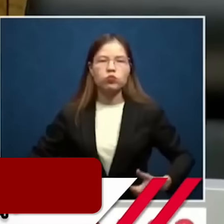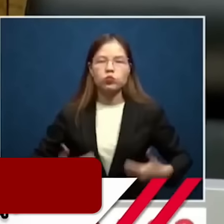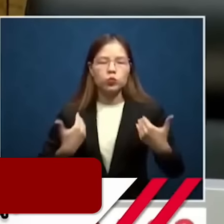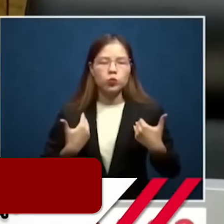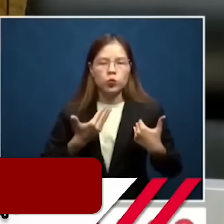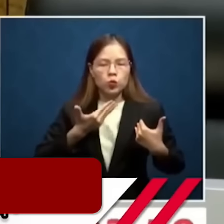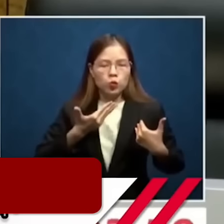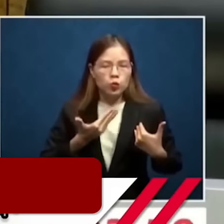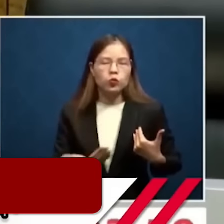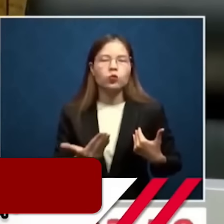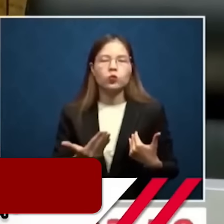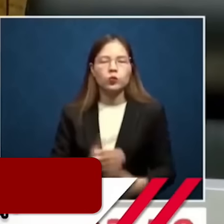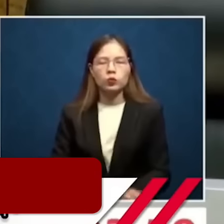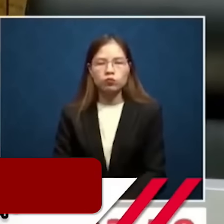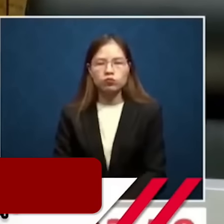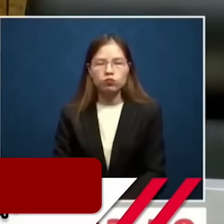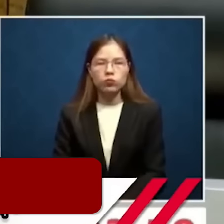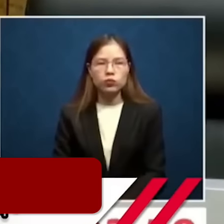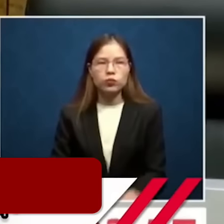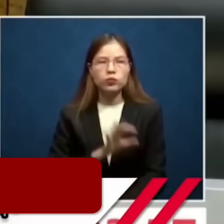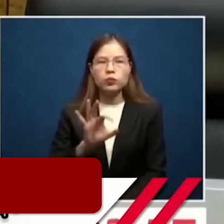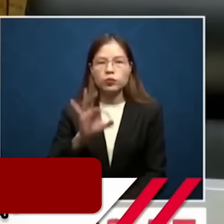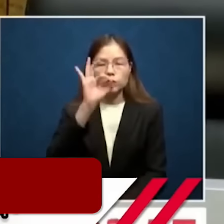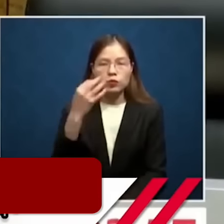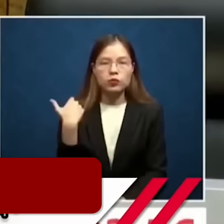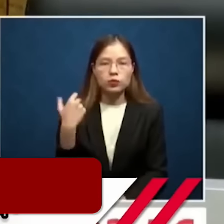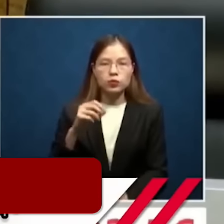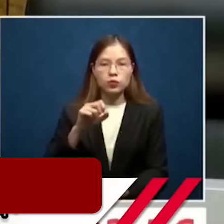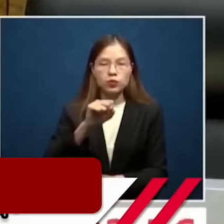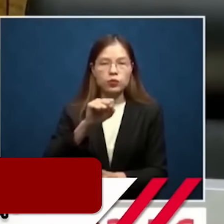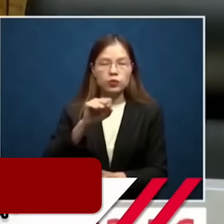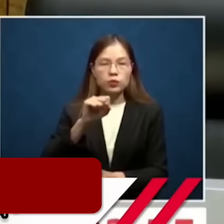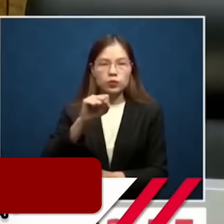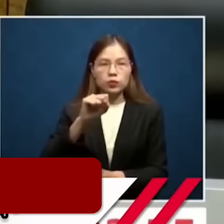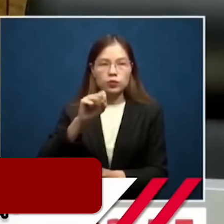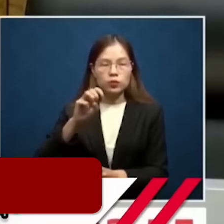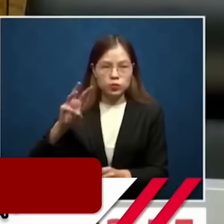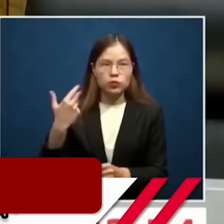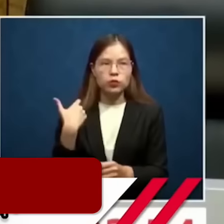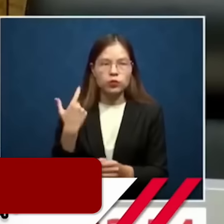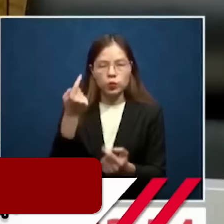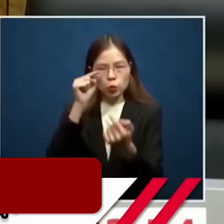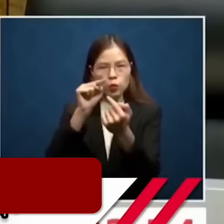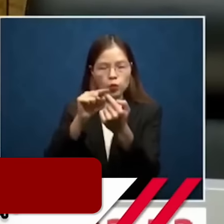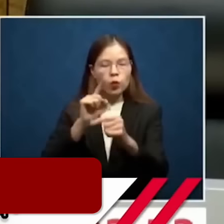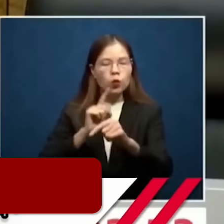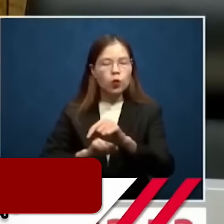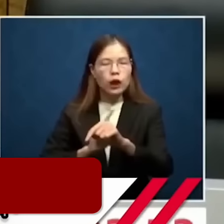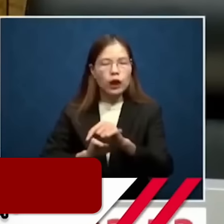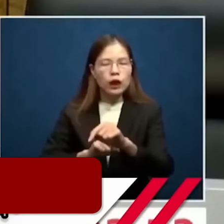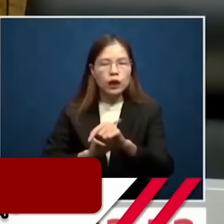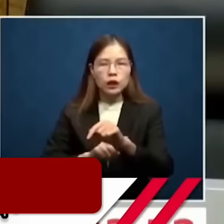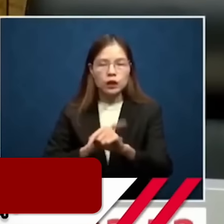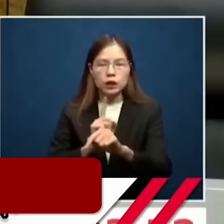ภา ฮะ อาจารย์มองวิสัยทัศน์ของ ครับ ประธานสว.คนใหม่เป็นยังไงบ้างครับ เอาว่าสิ่งที่